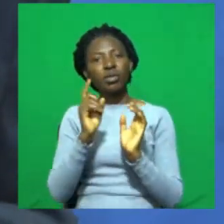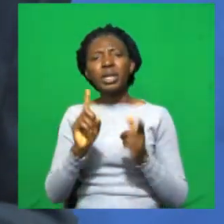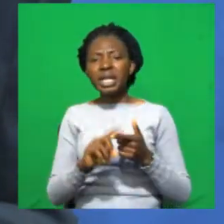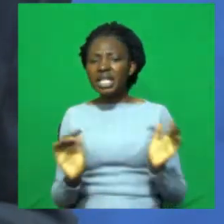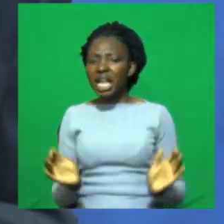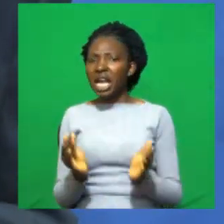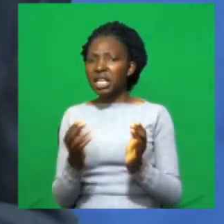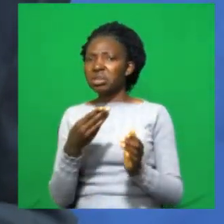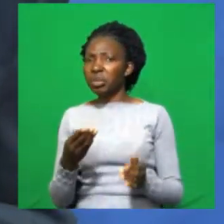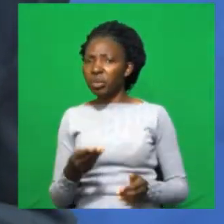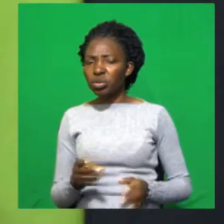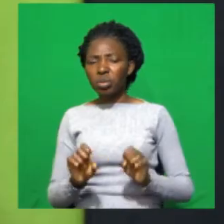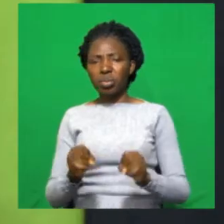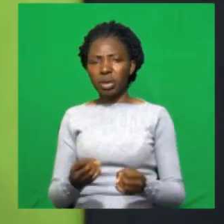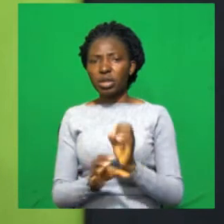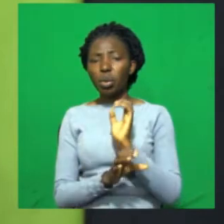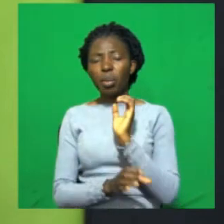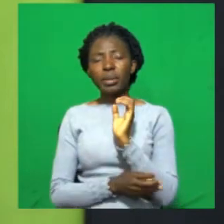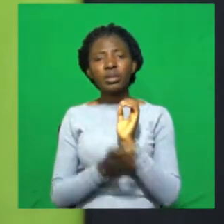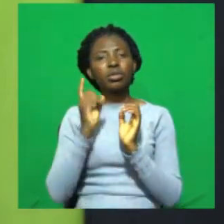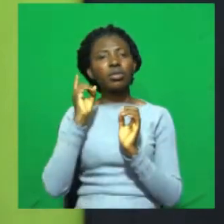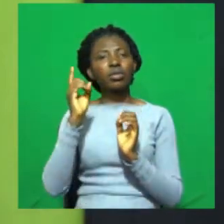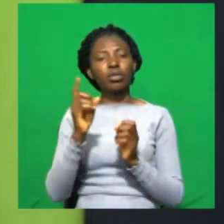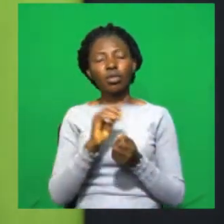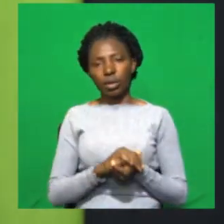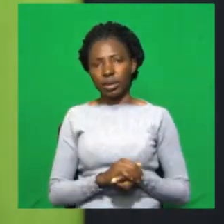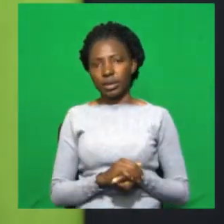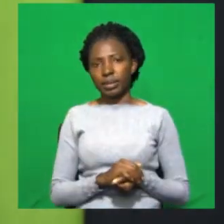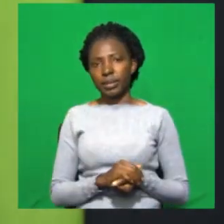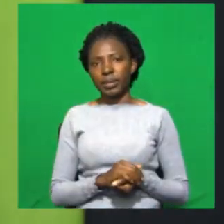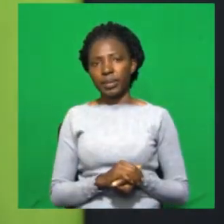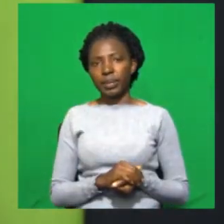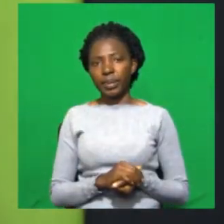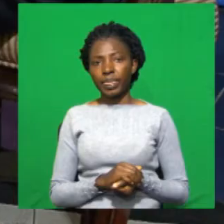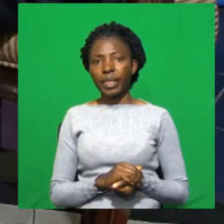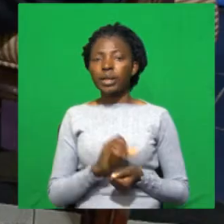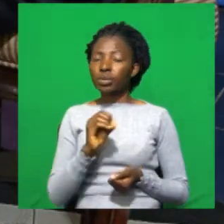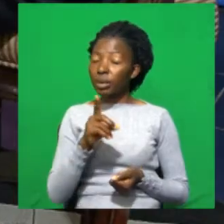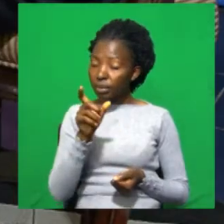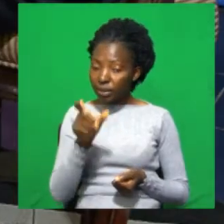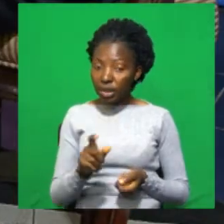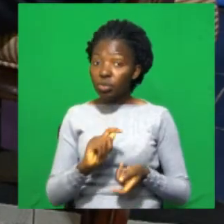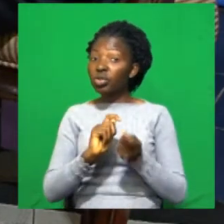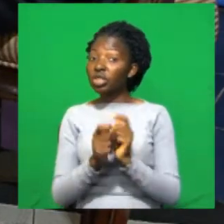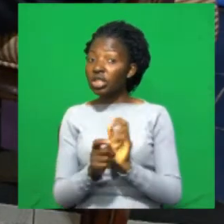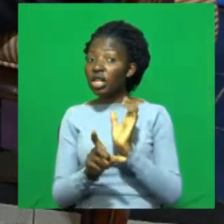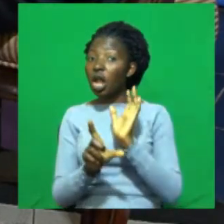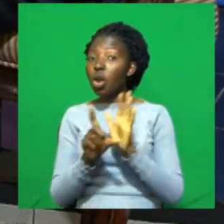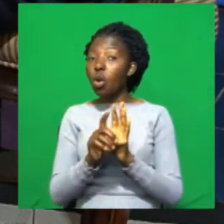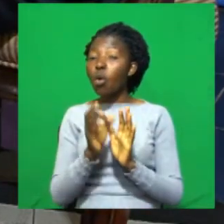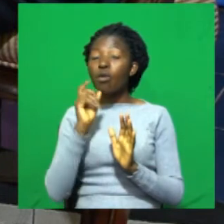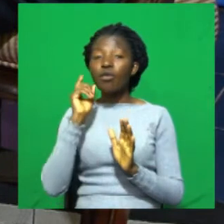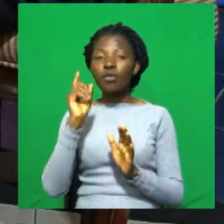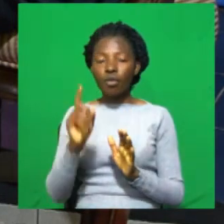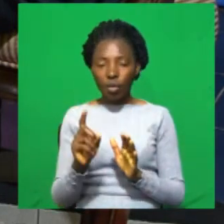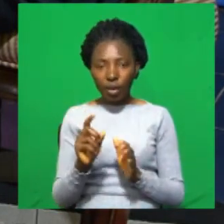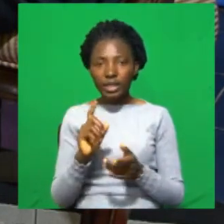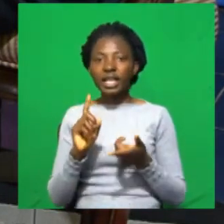kutokurudzira kuti mitemo ityorwe. Muriona kuti nyaya iri kubvudzoka kwatati chidzidza kwenzi achachinja mitemo yaMwari. Sezvatakaona